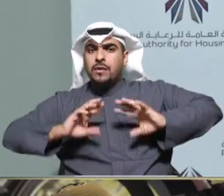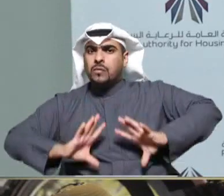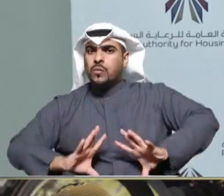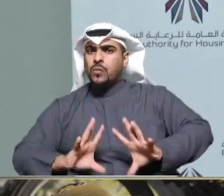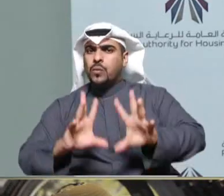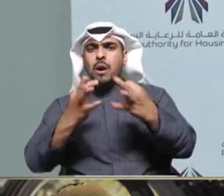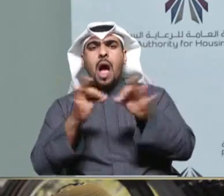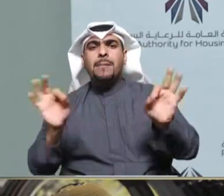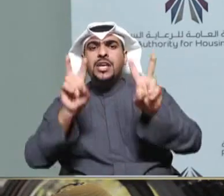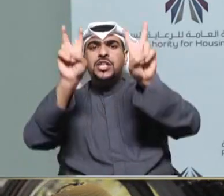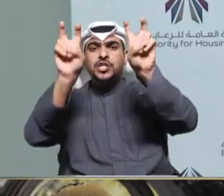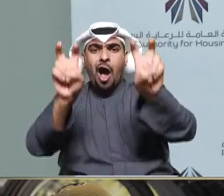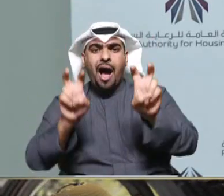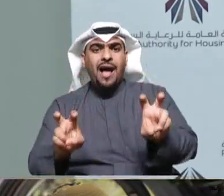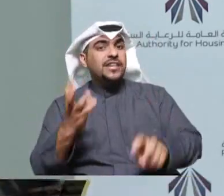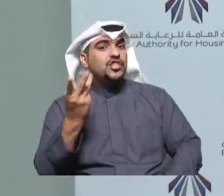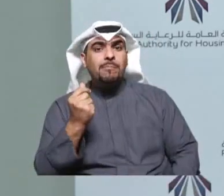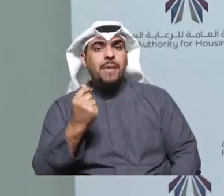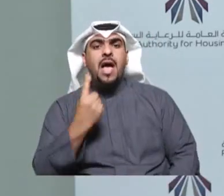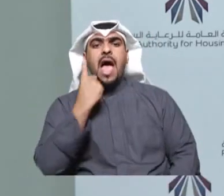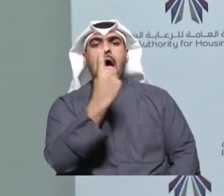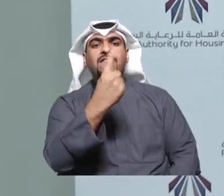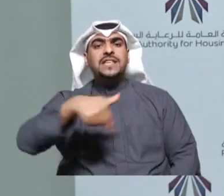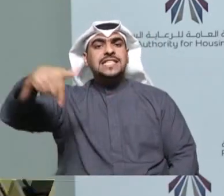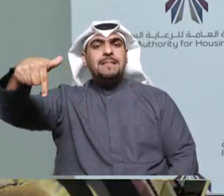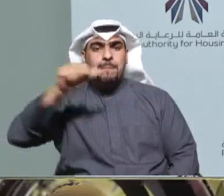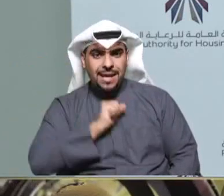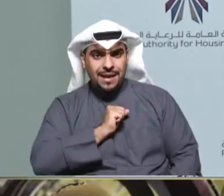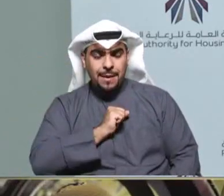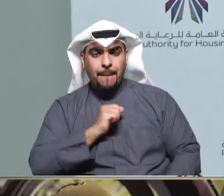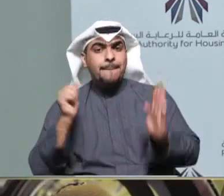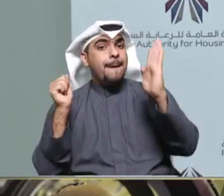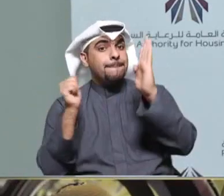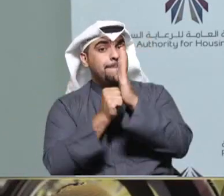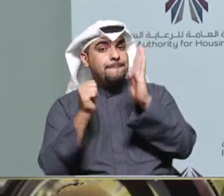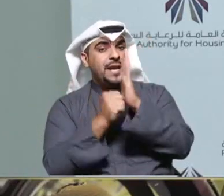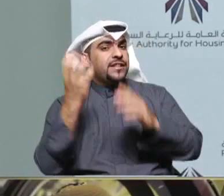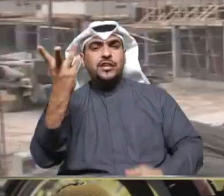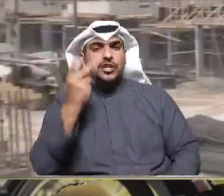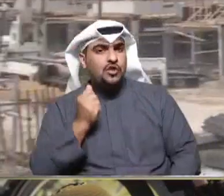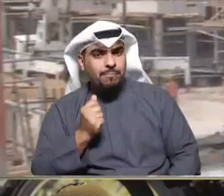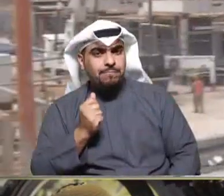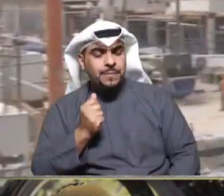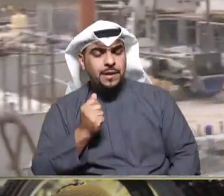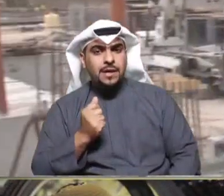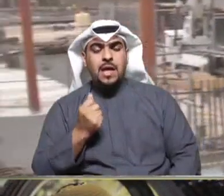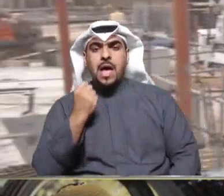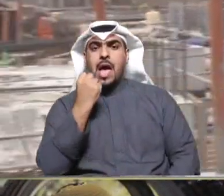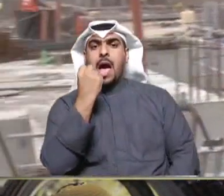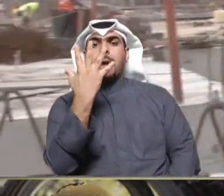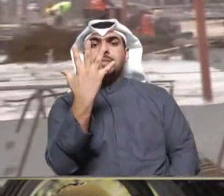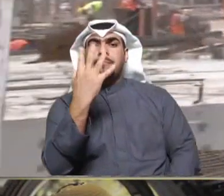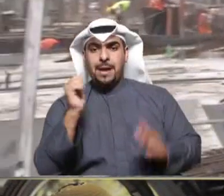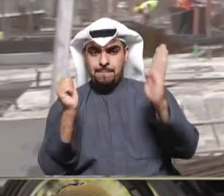1,630 شقة. أما فيما يخص البيوت فالبيوت هو 509